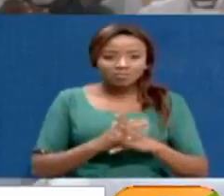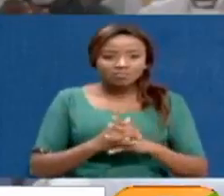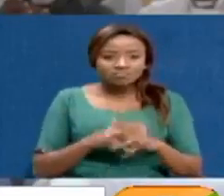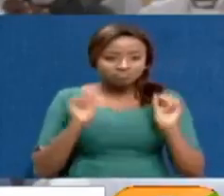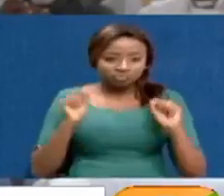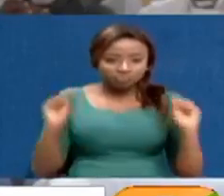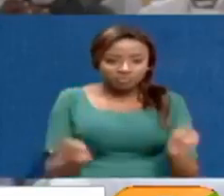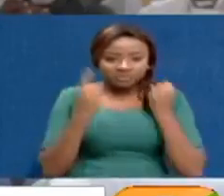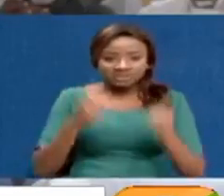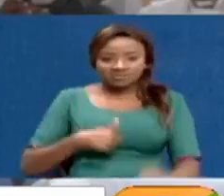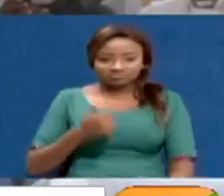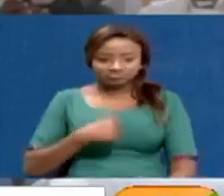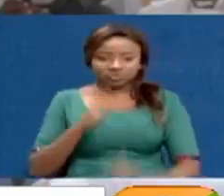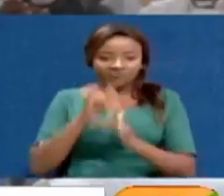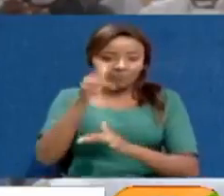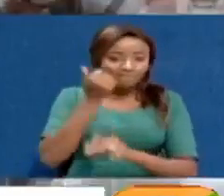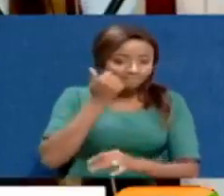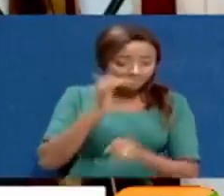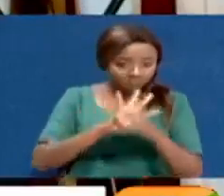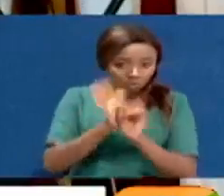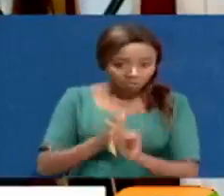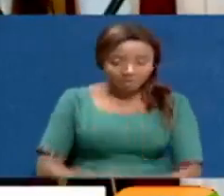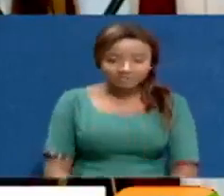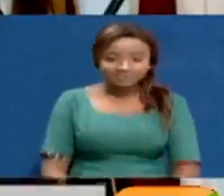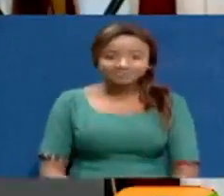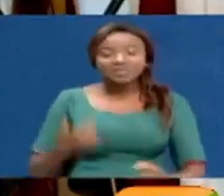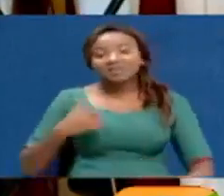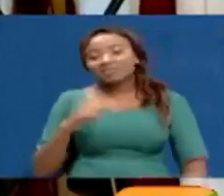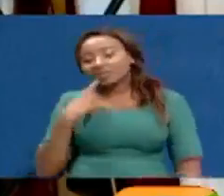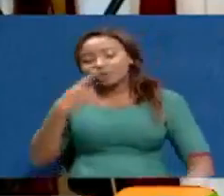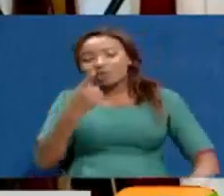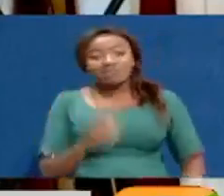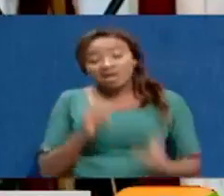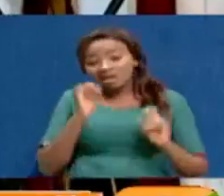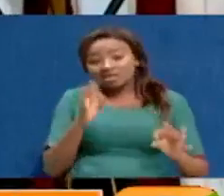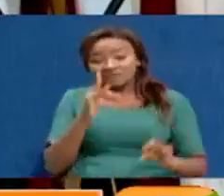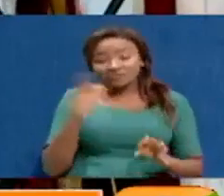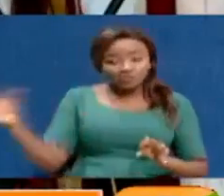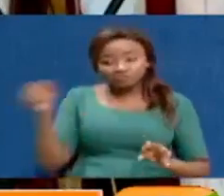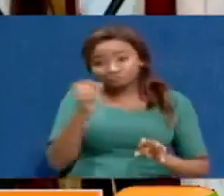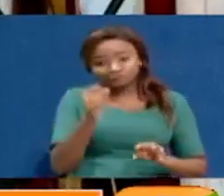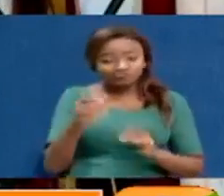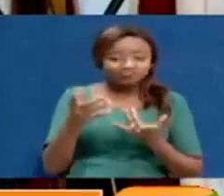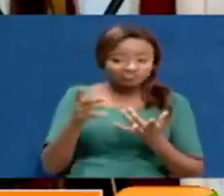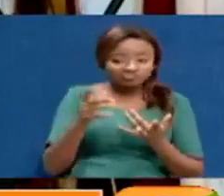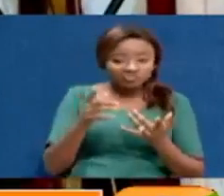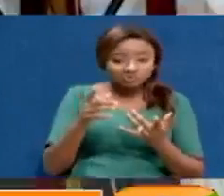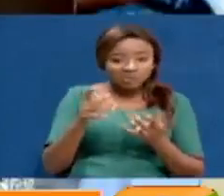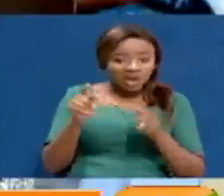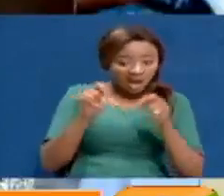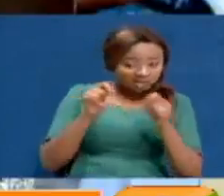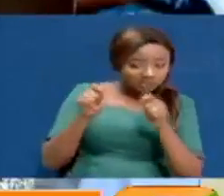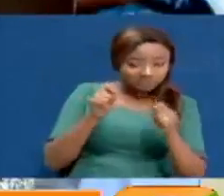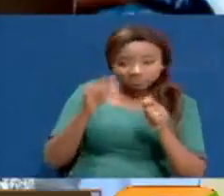tunaweza kujiokoa kutoka janga hili la corona. I'm telling you, if you do not put in an administration in